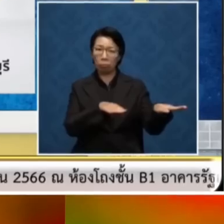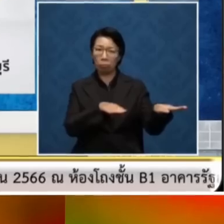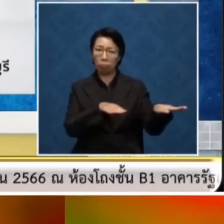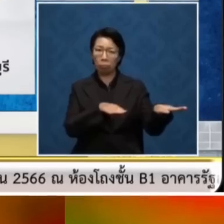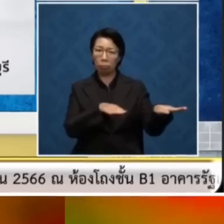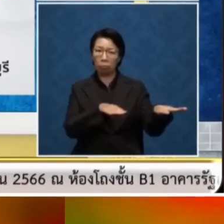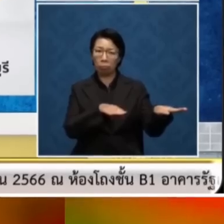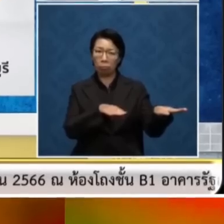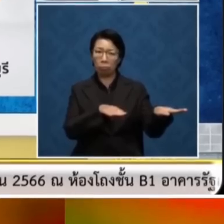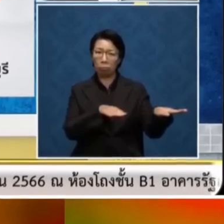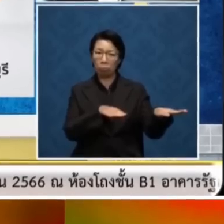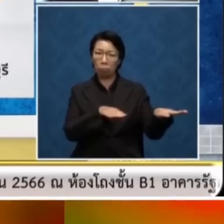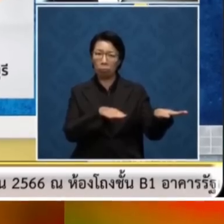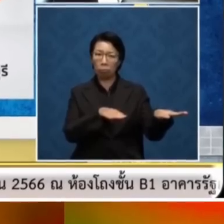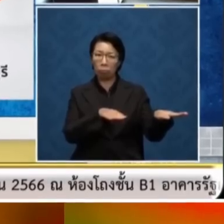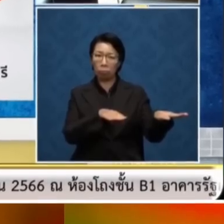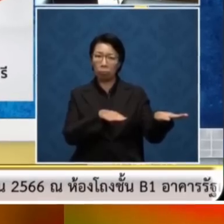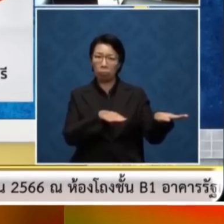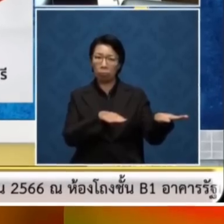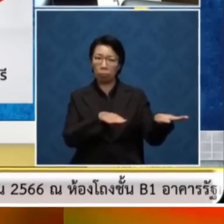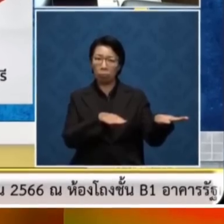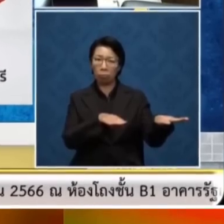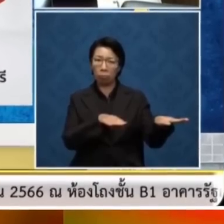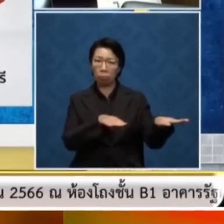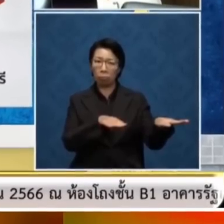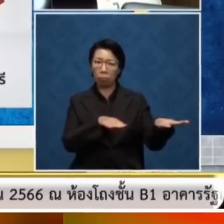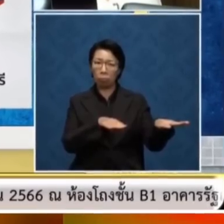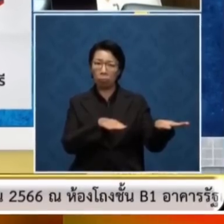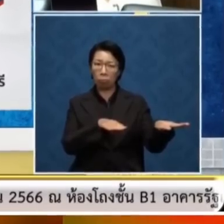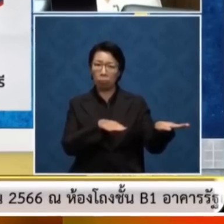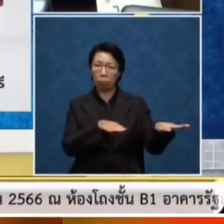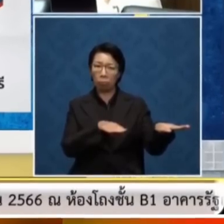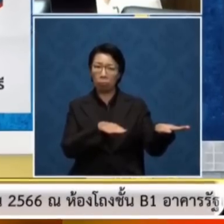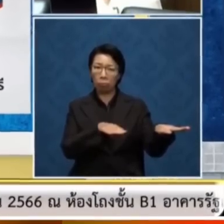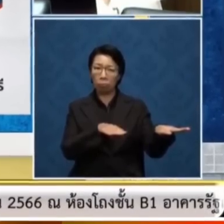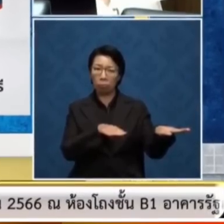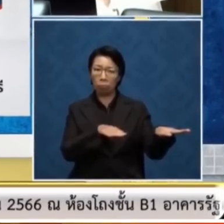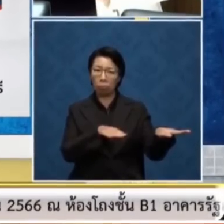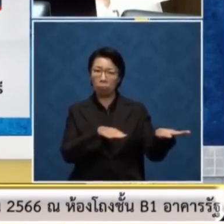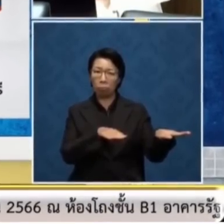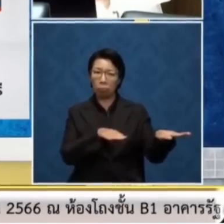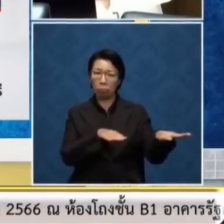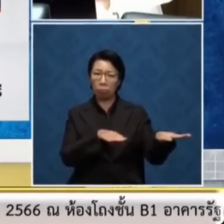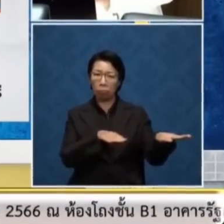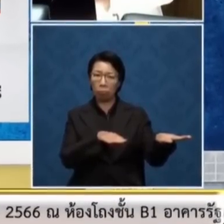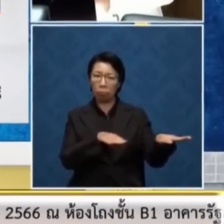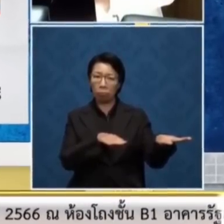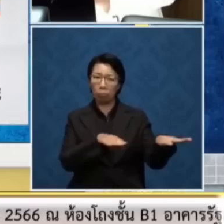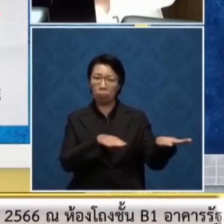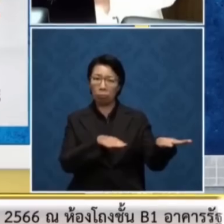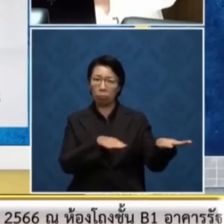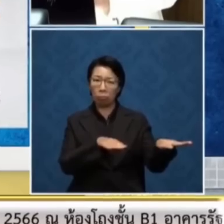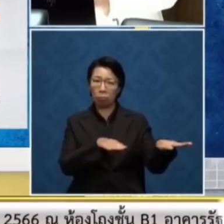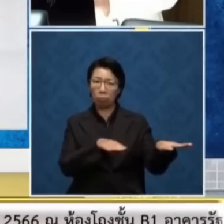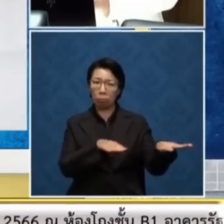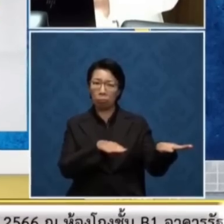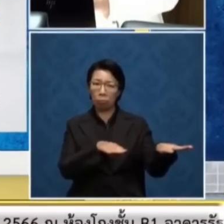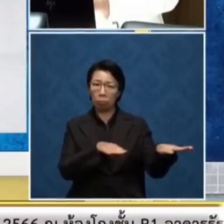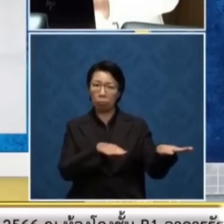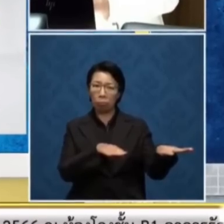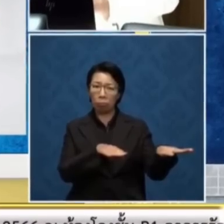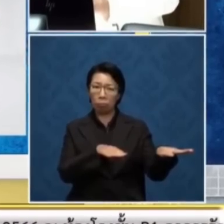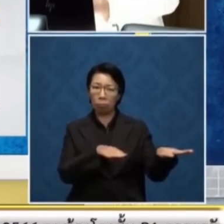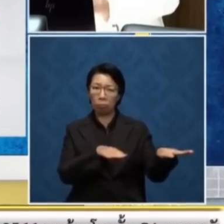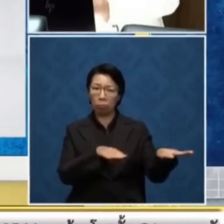สุรนันท์เวชาชีวะเผยปัญหาของรัฐบาลเพื่อไทยเปลี่ยนพรรคร่วมไม่ได้เลยย